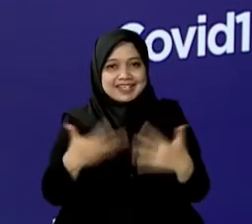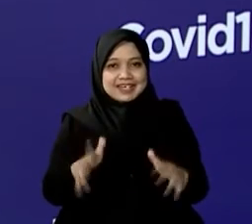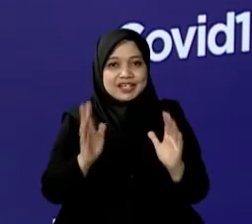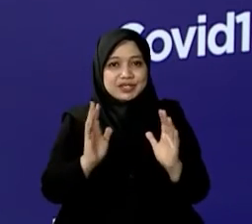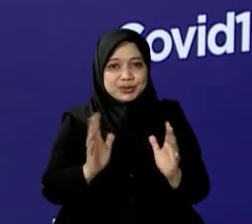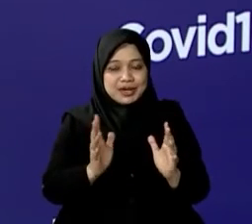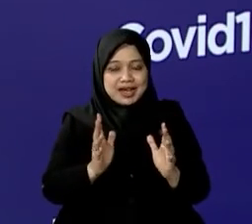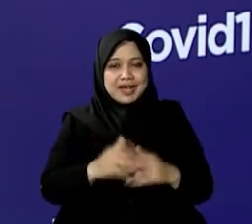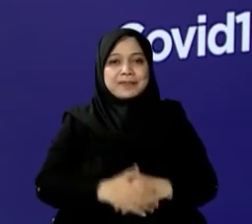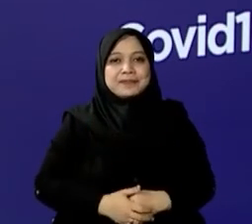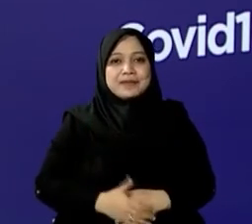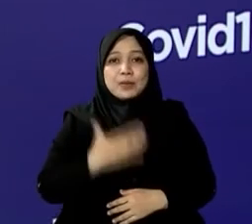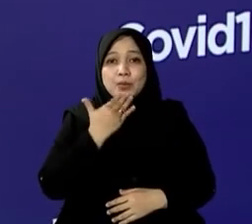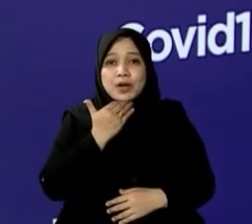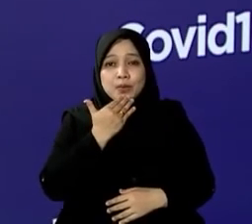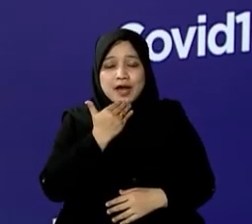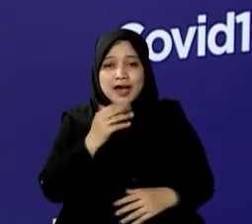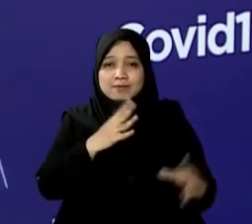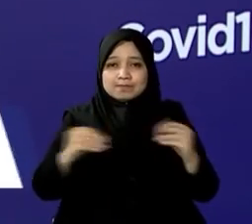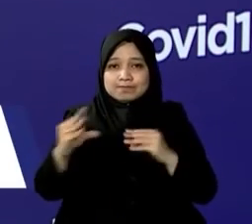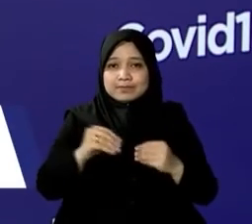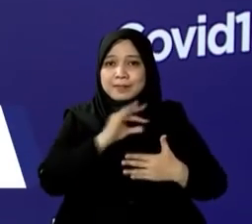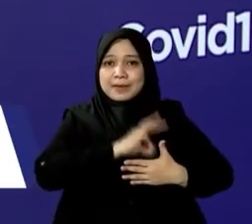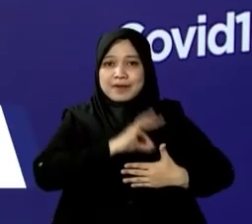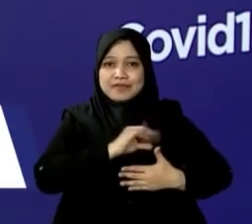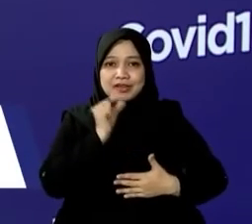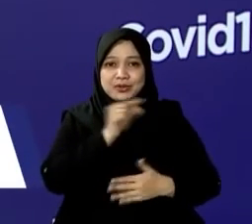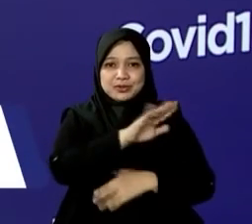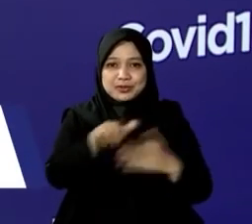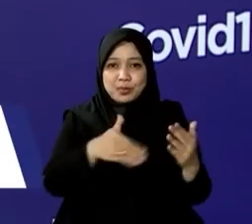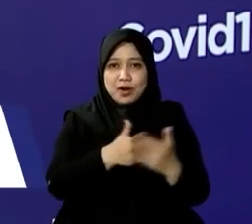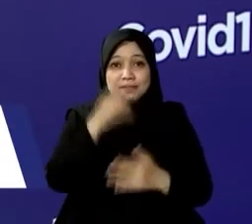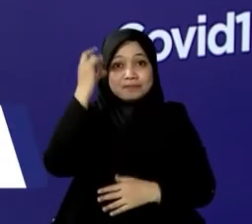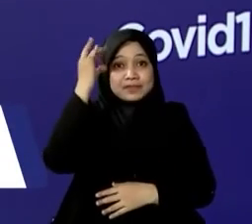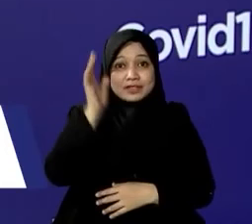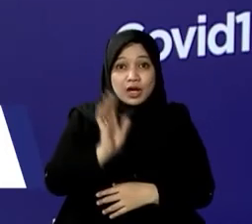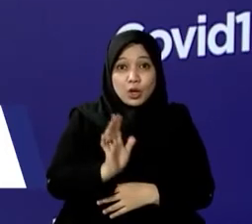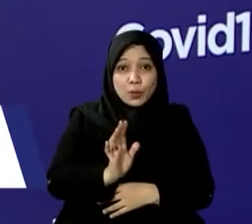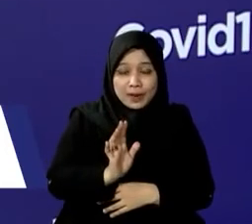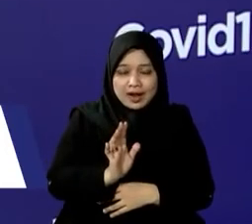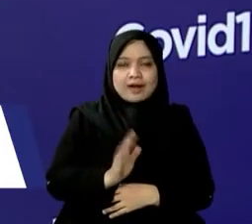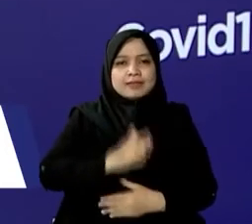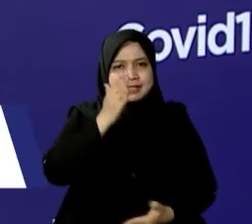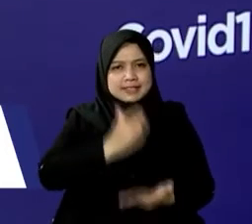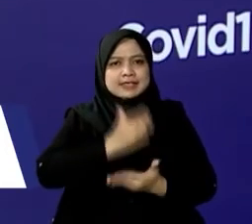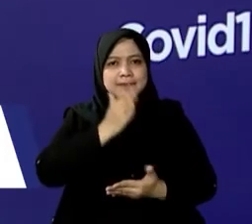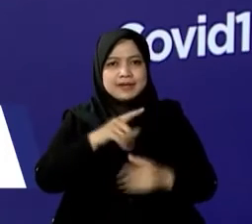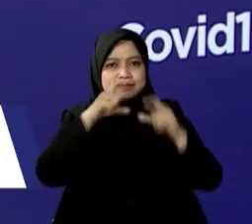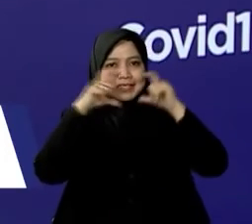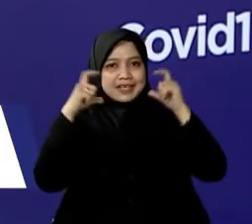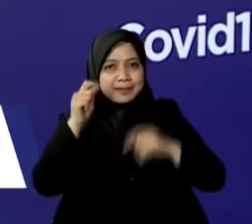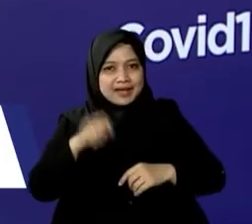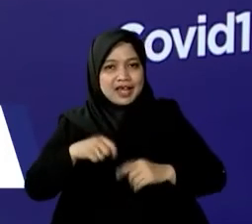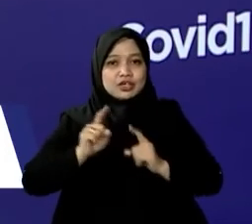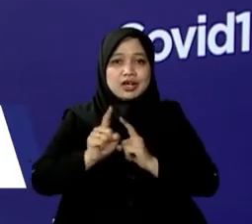sekian kita kali ini semoga perbincangan kali ini bermanfaat untuk kita semua jangan lupa pemirsa untuk selalu disiplin dalam memakai